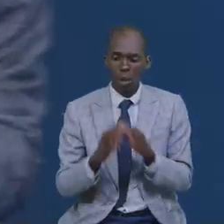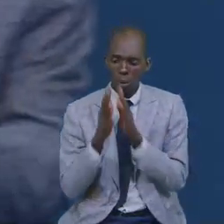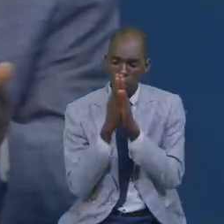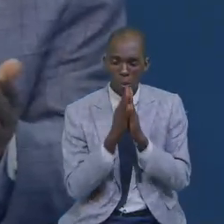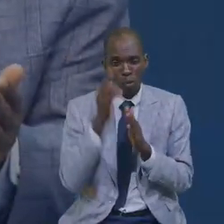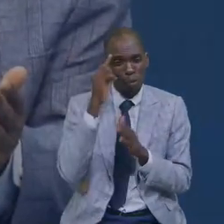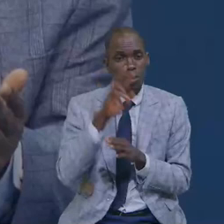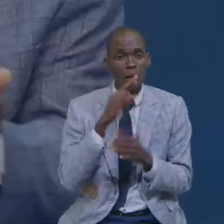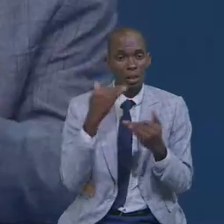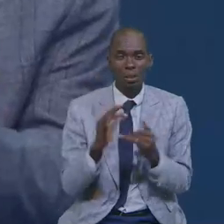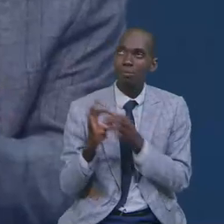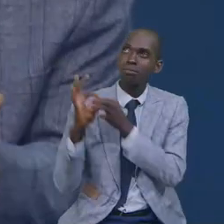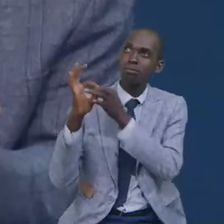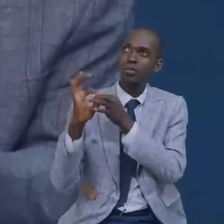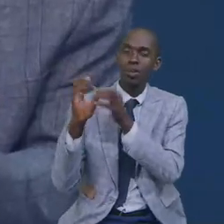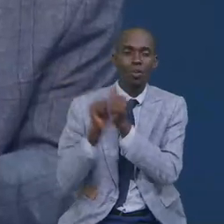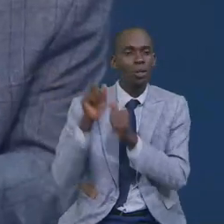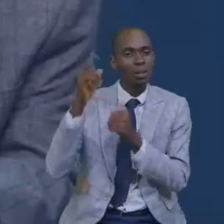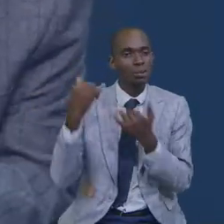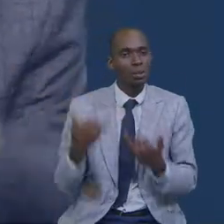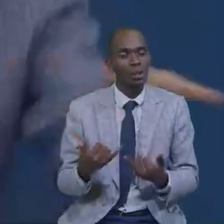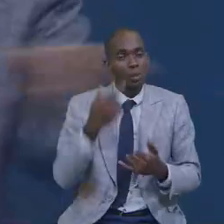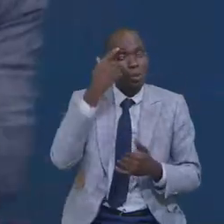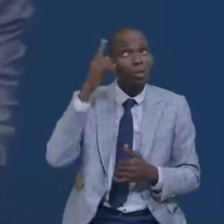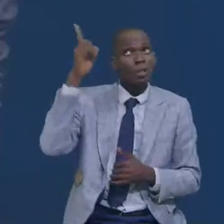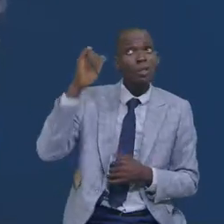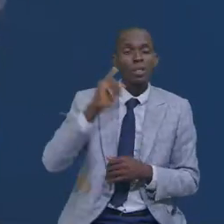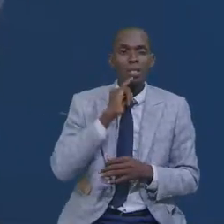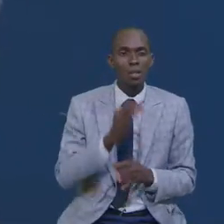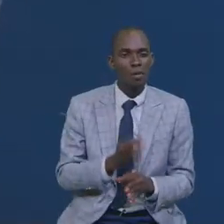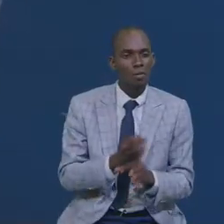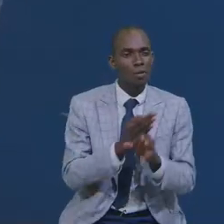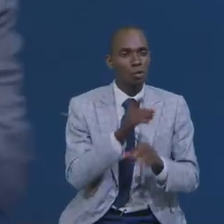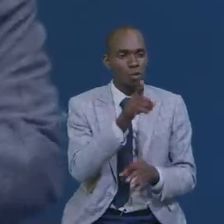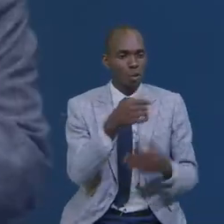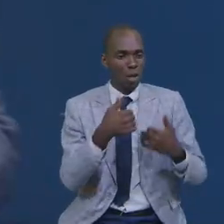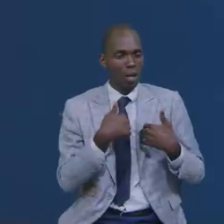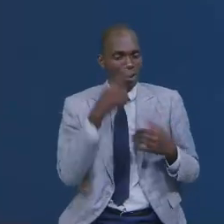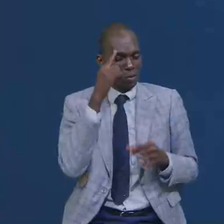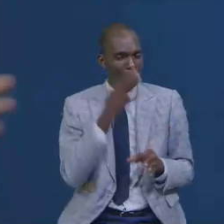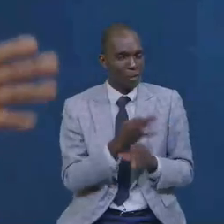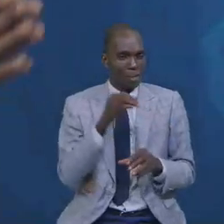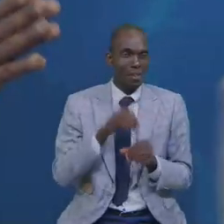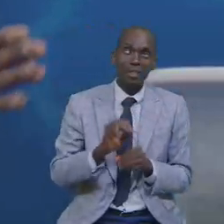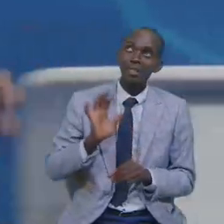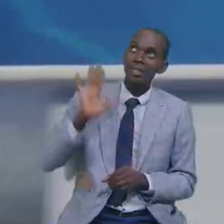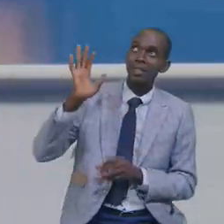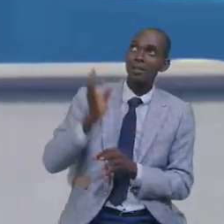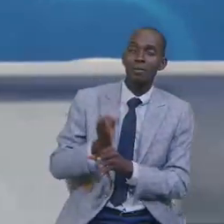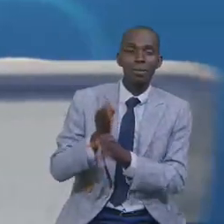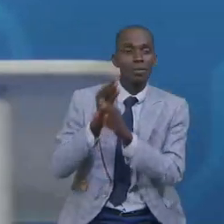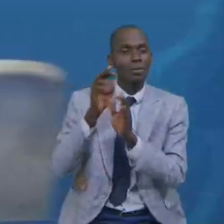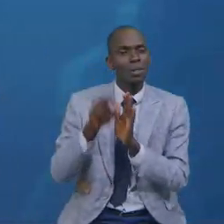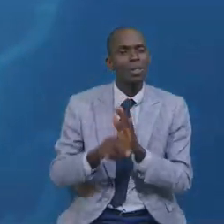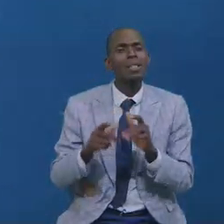libre approprié parce que tu t'es attaché à lui il est fidèle et tu as froid en sa fidélité